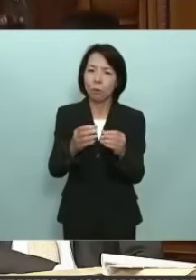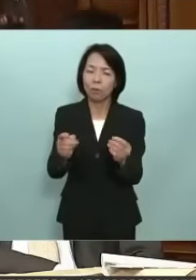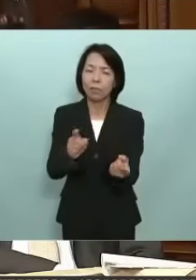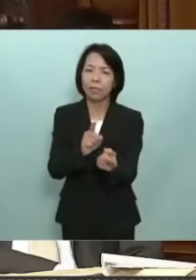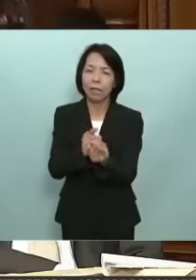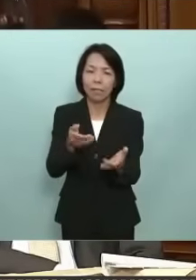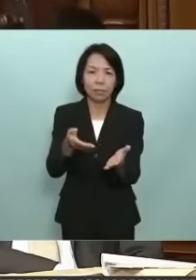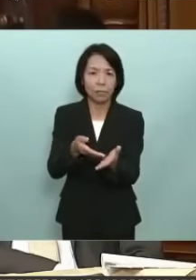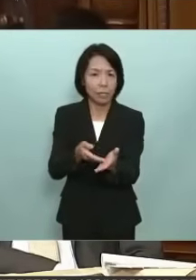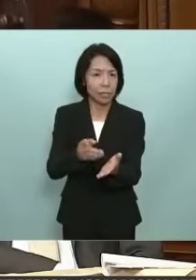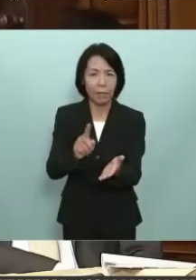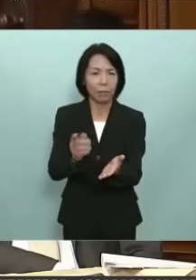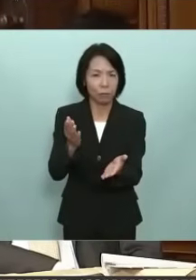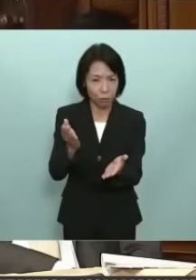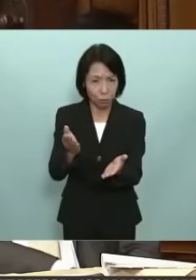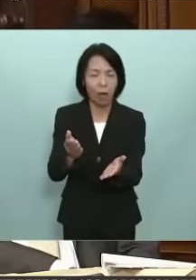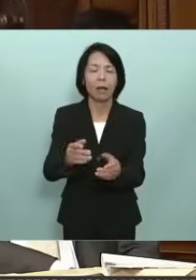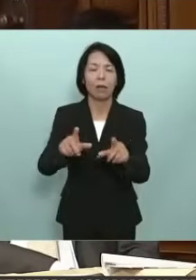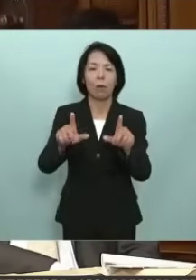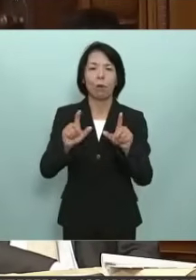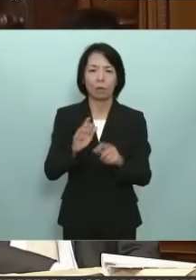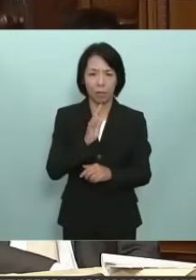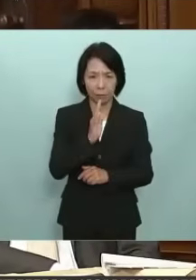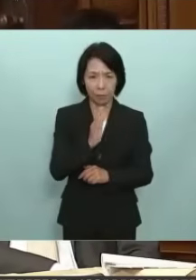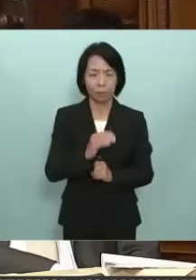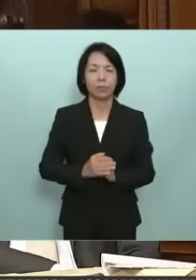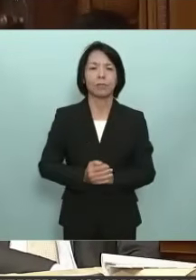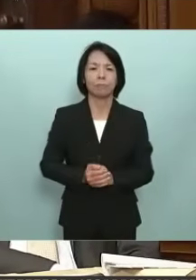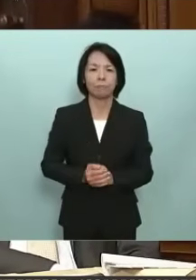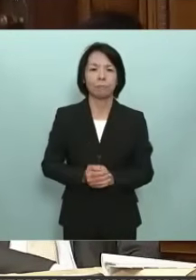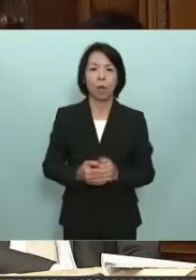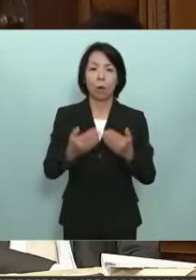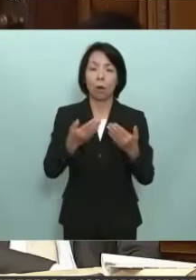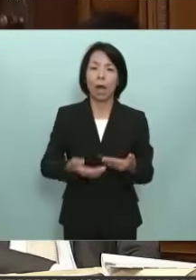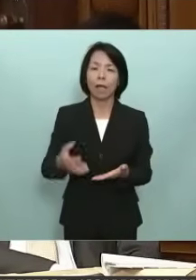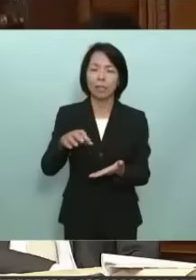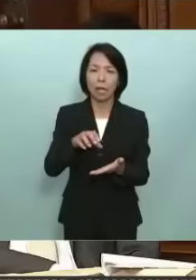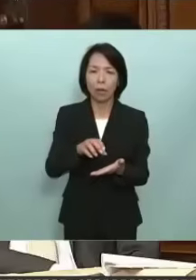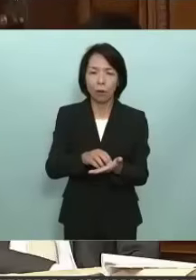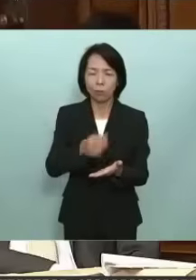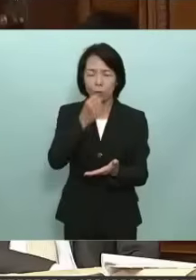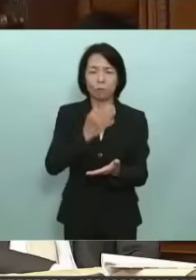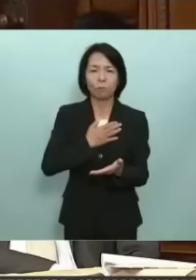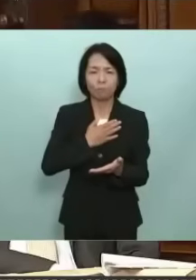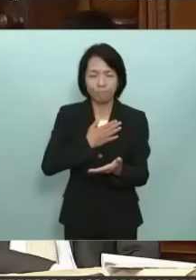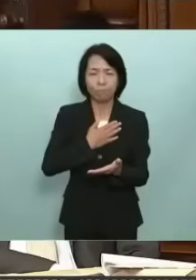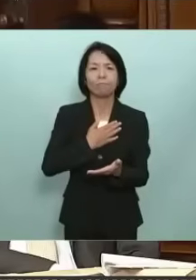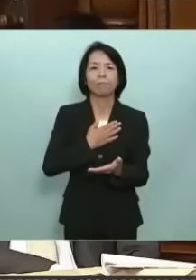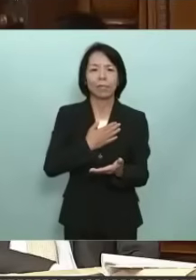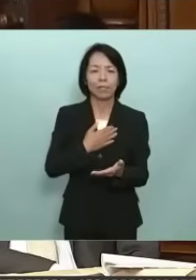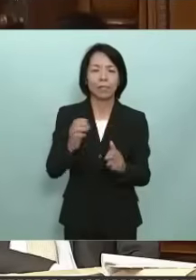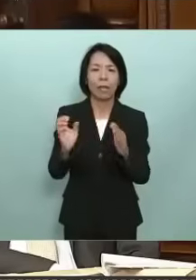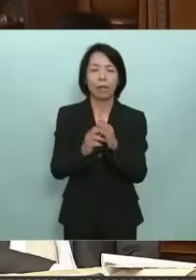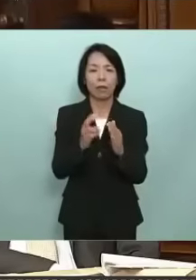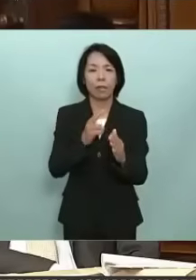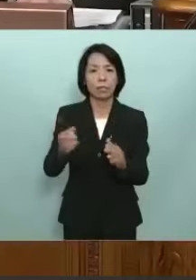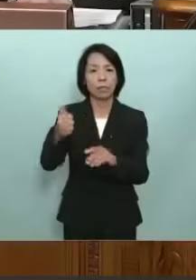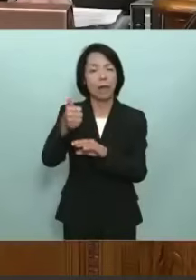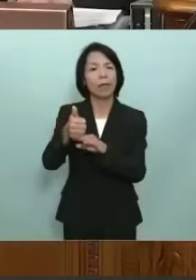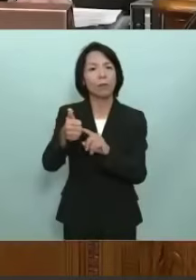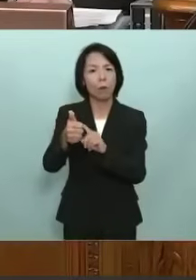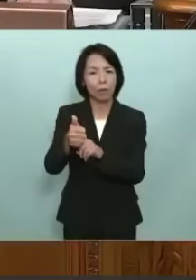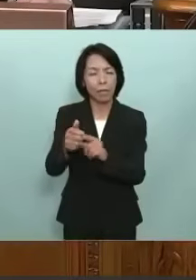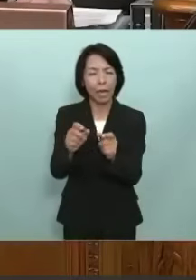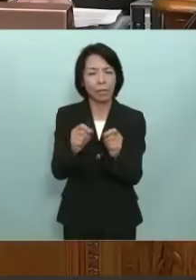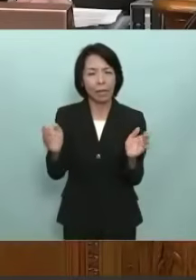どう果たすおつもりですかお答えください安全保障に通された石総理が長年にわり寝ら